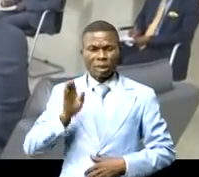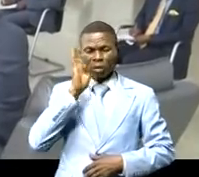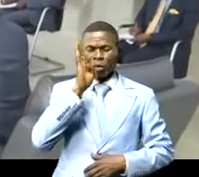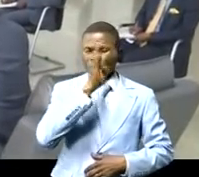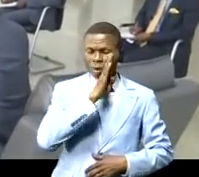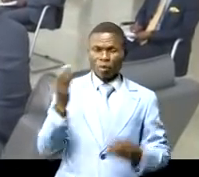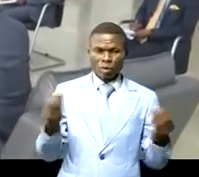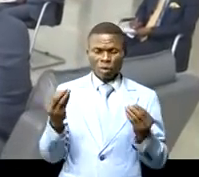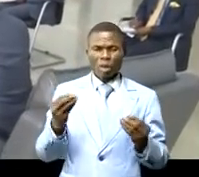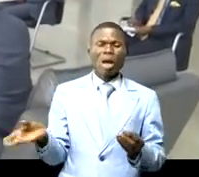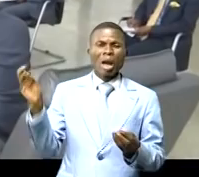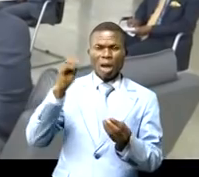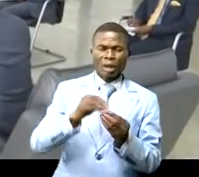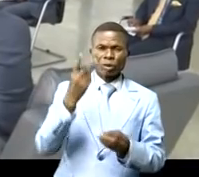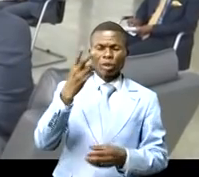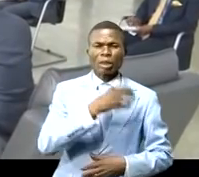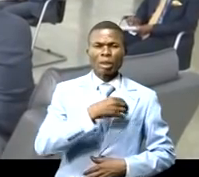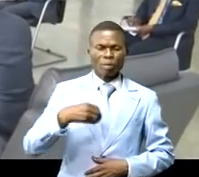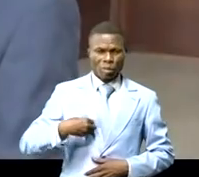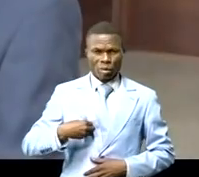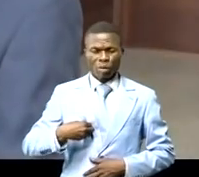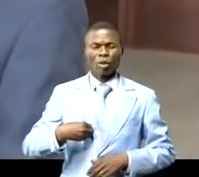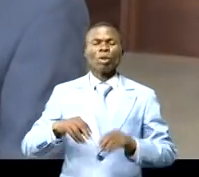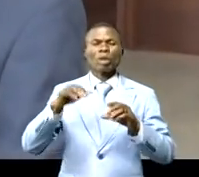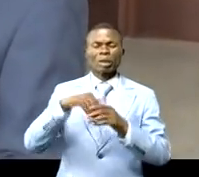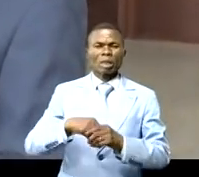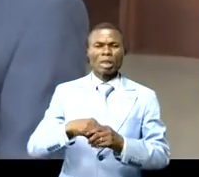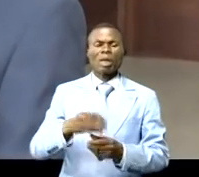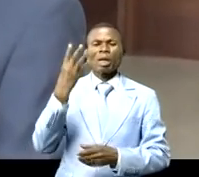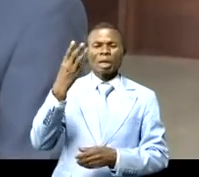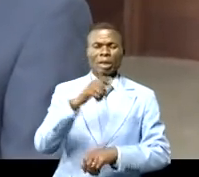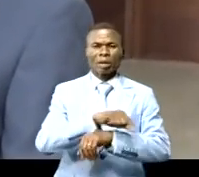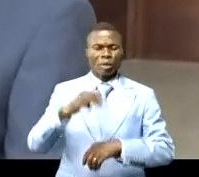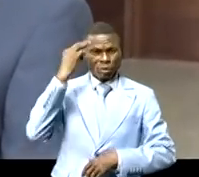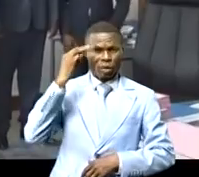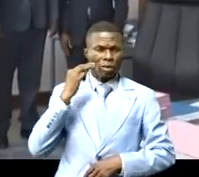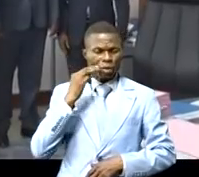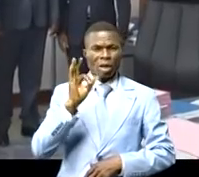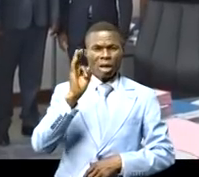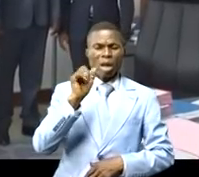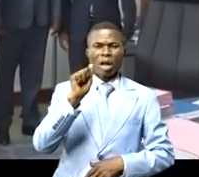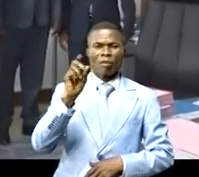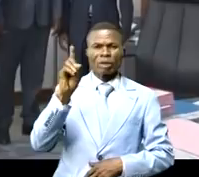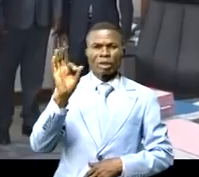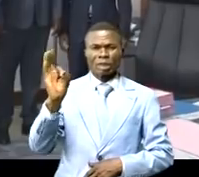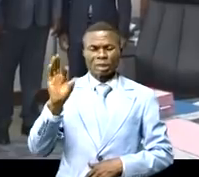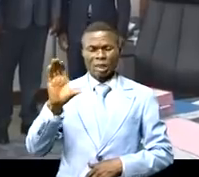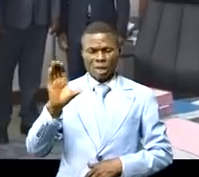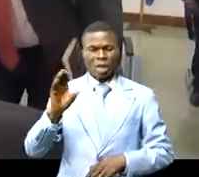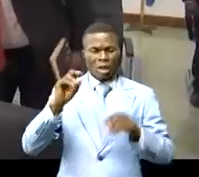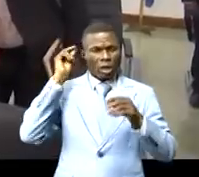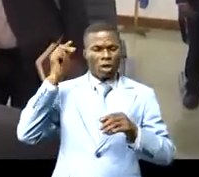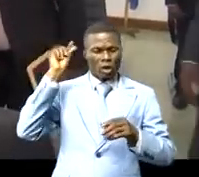pour avoir aligné deux femmes de son regroupement sur le 4 ministères que compte la FDCA au gouvernement Samalou